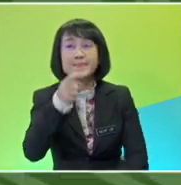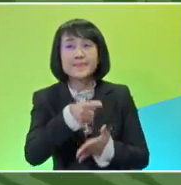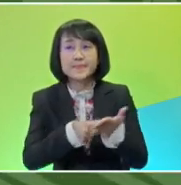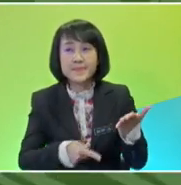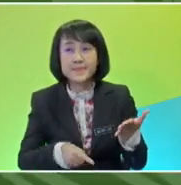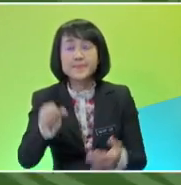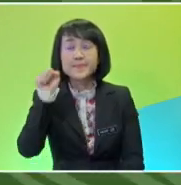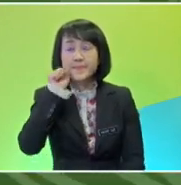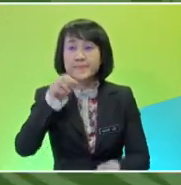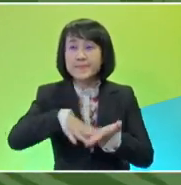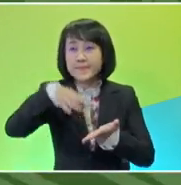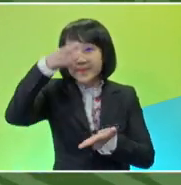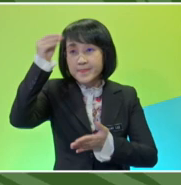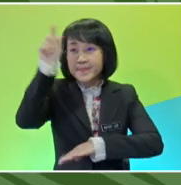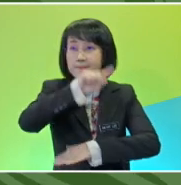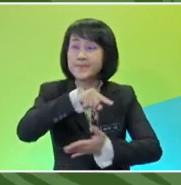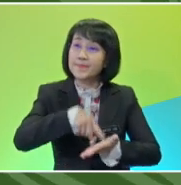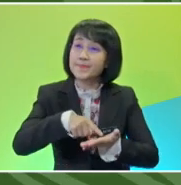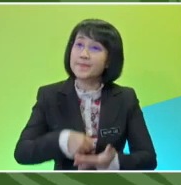aku kesimpulannya